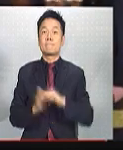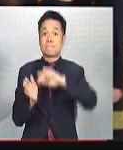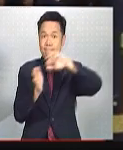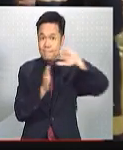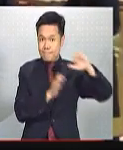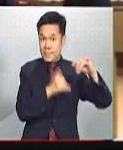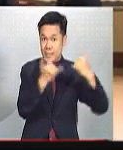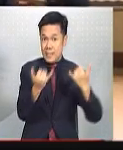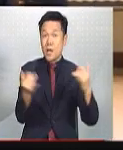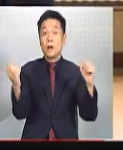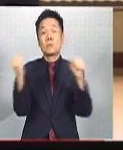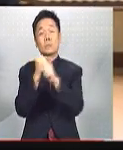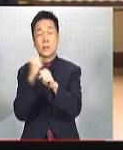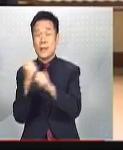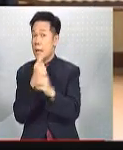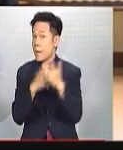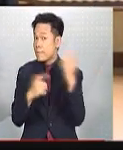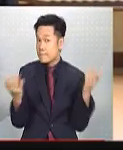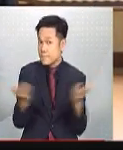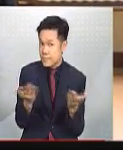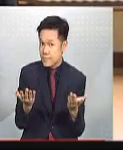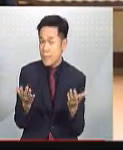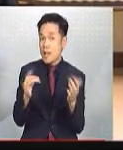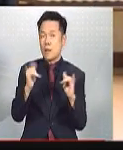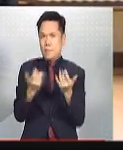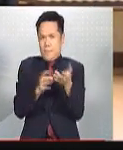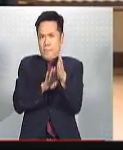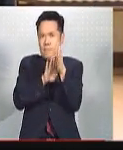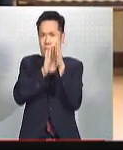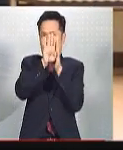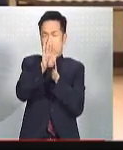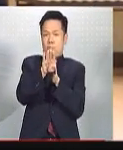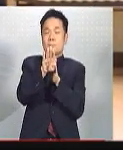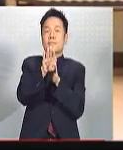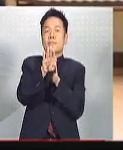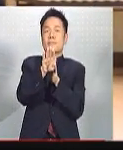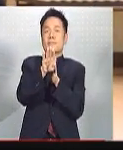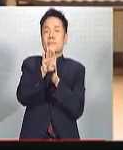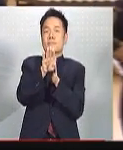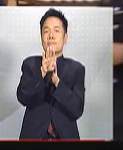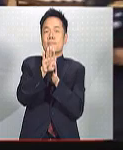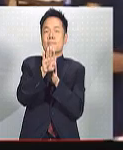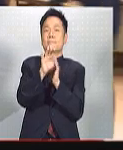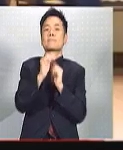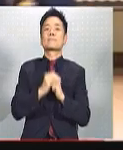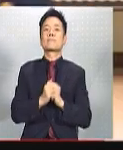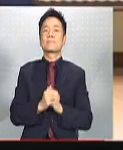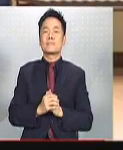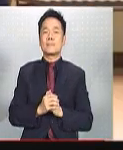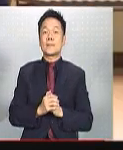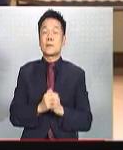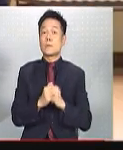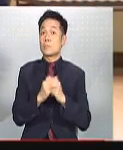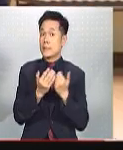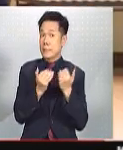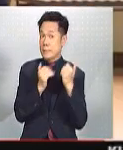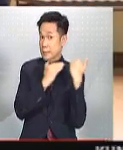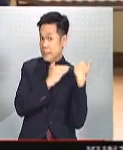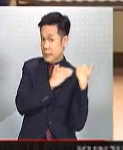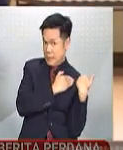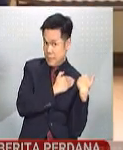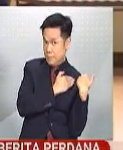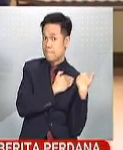Sekarang ini ialah cabaran untuk macam mana kita nak bergerak ke hadapan. Dan dengan tanggungjawab amanah